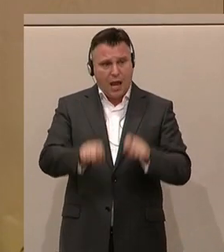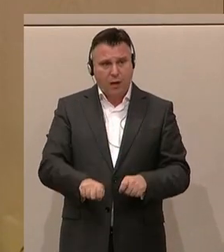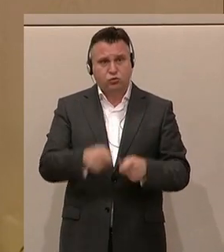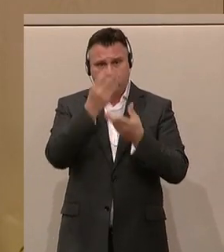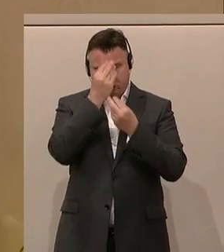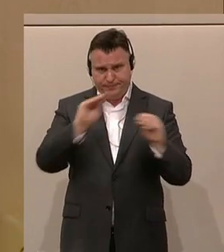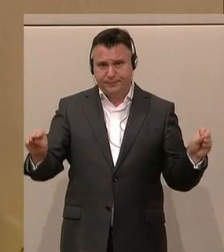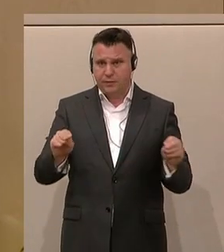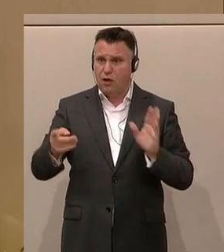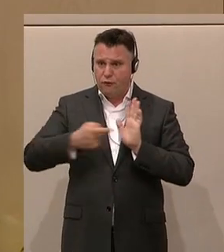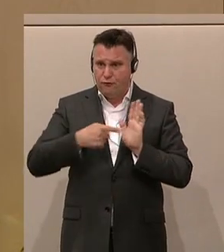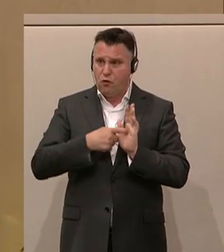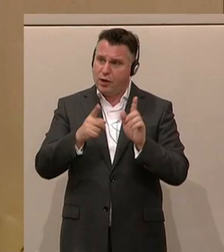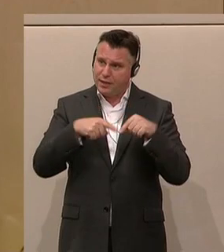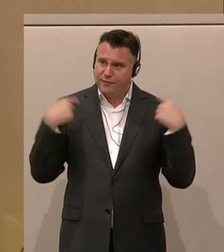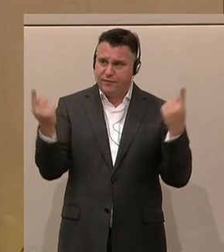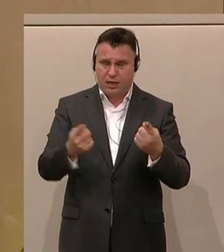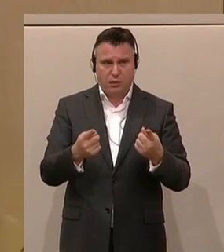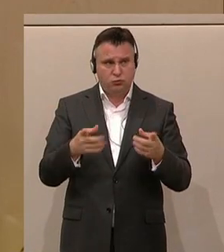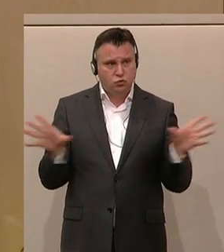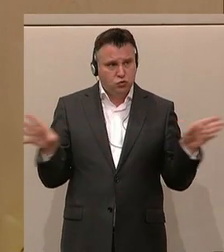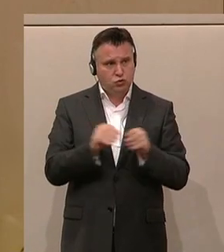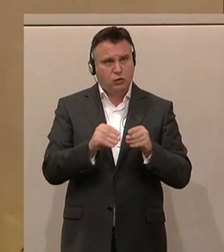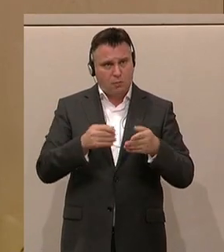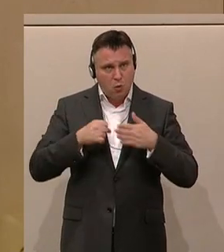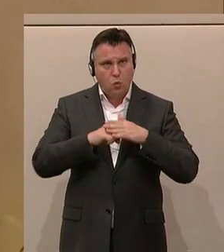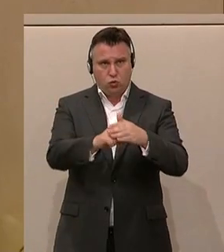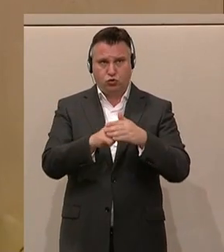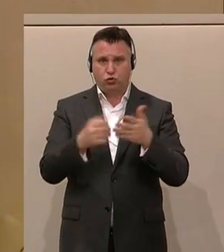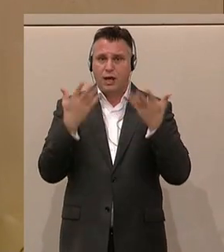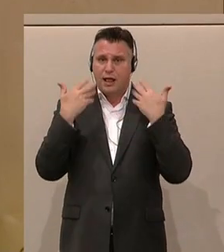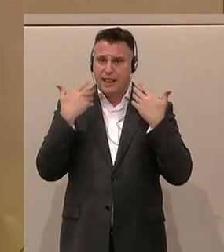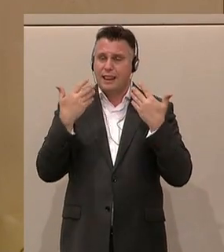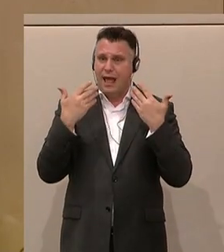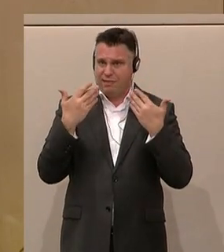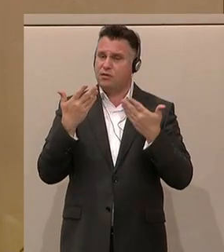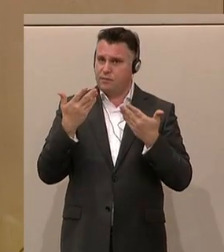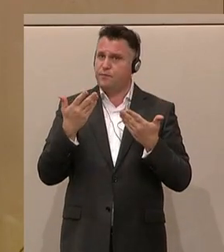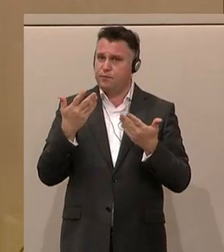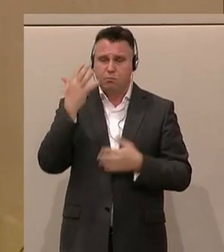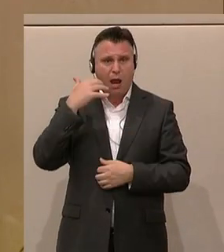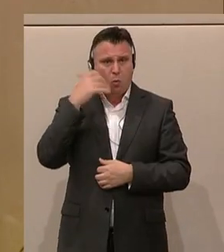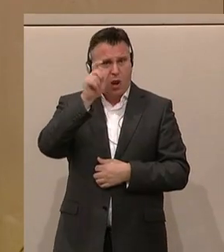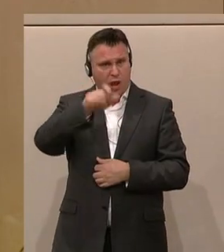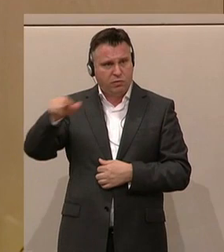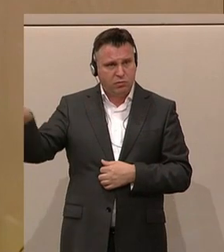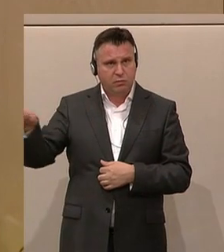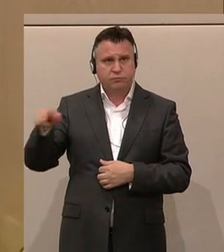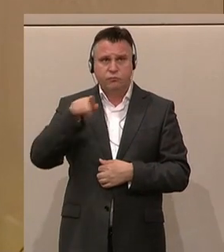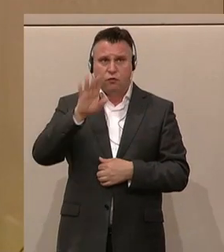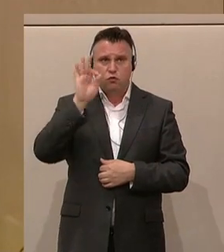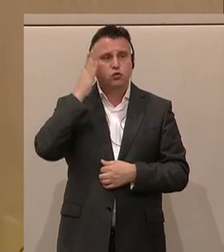Überzeugung auffordern, unterstützen wir gemeinsam die österreichischen Landwirtinnen und Landwirte und geben wir ihnen das Rüstzeug mit, dass sie auch in